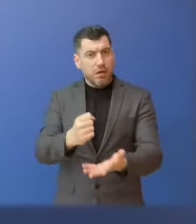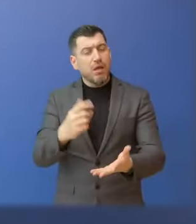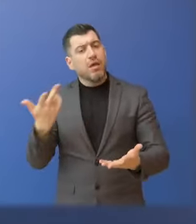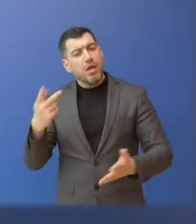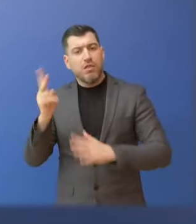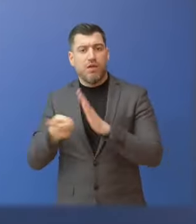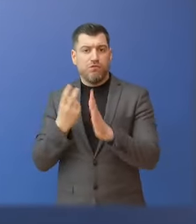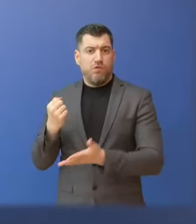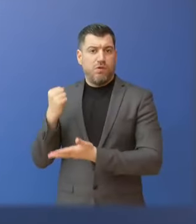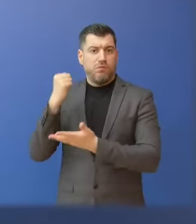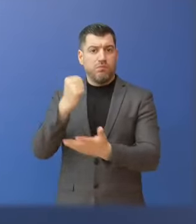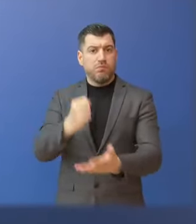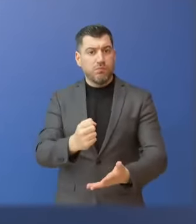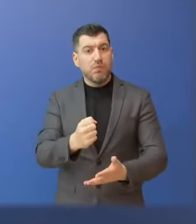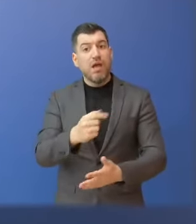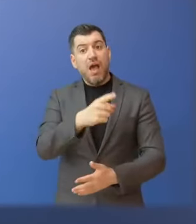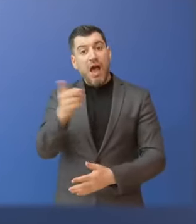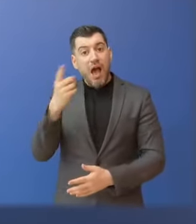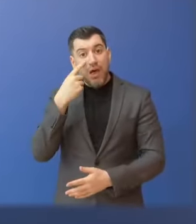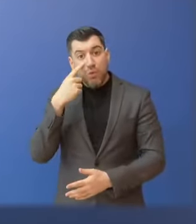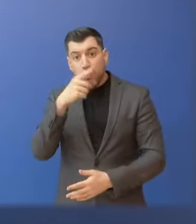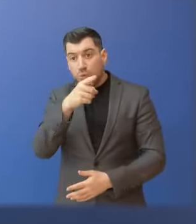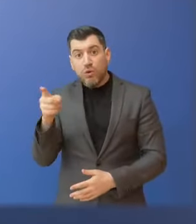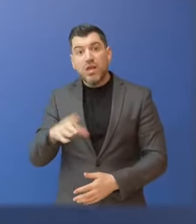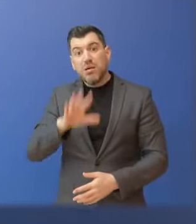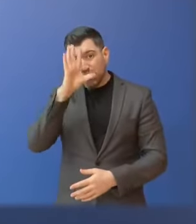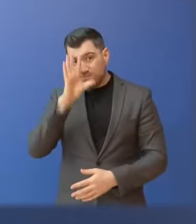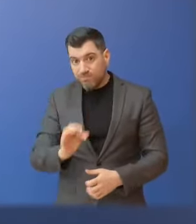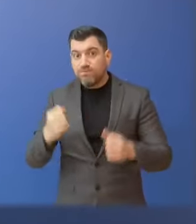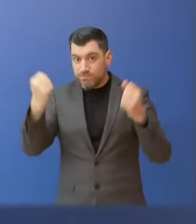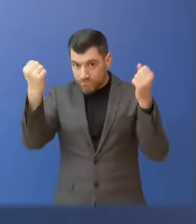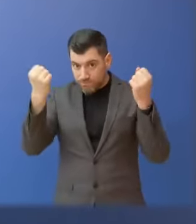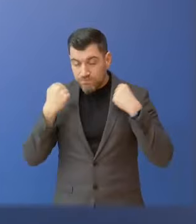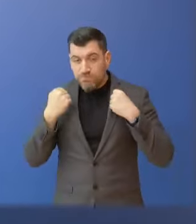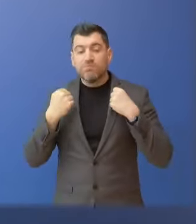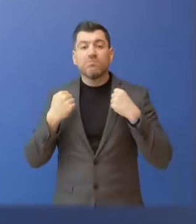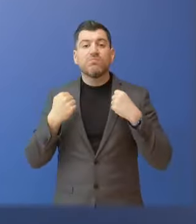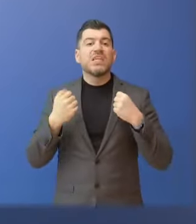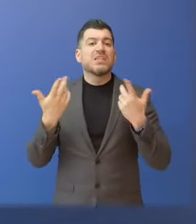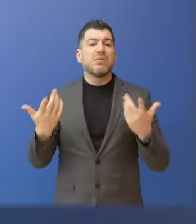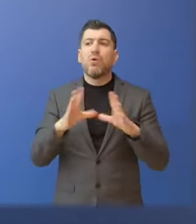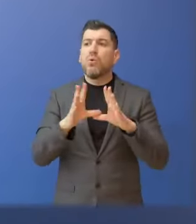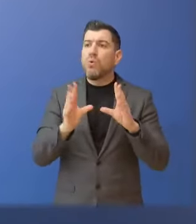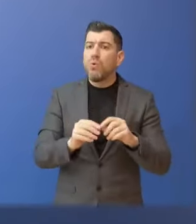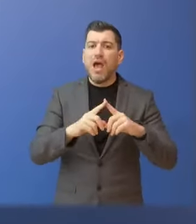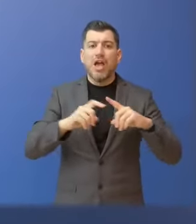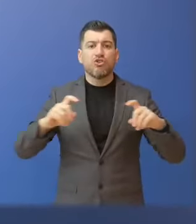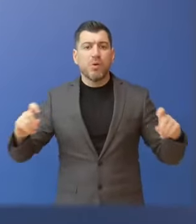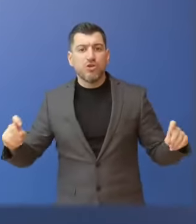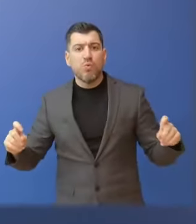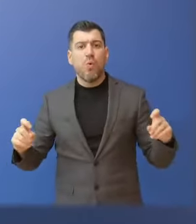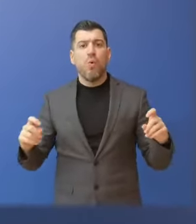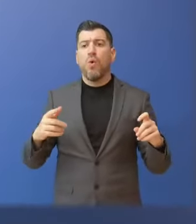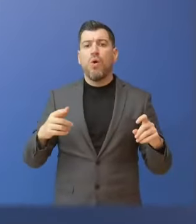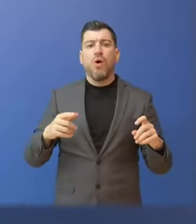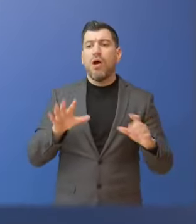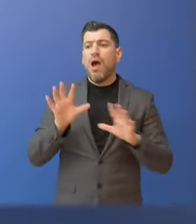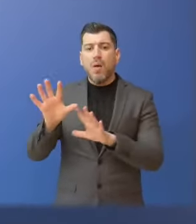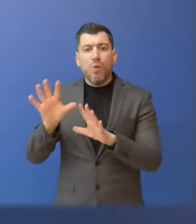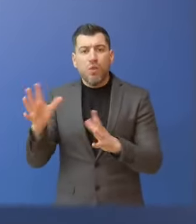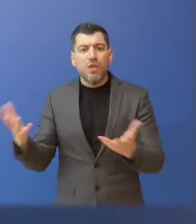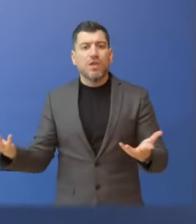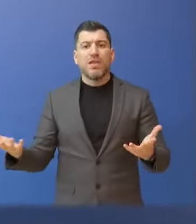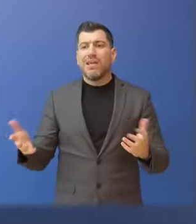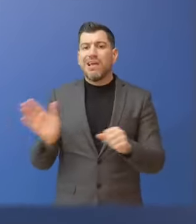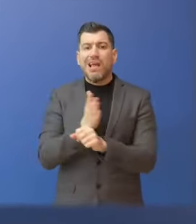περίπτωση που κρίνουν ότι έχουν πολύ σοβαρές ή πάρα πολύ σοβαρές ζημιές σε εξοπλισμό σε πρώτες ύλες σε αποθηκευμένα προϊόντα σε